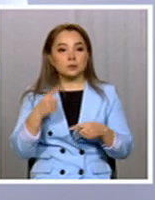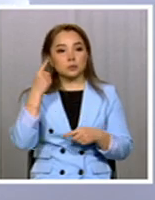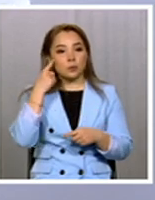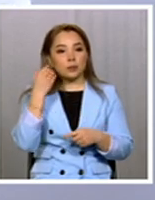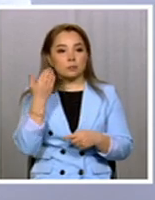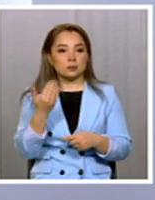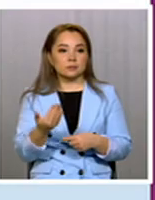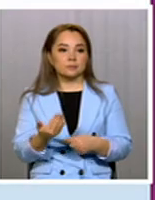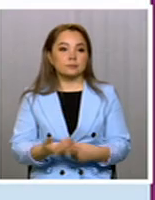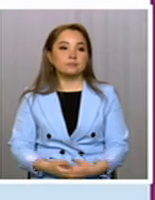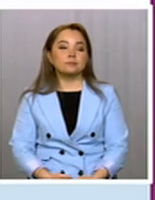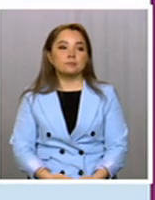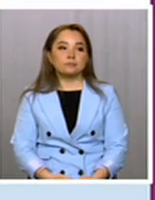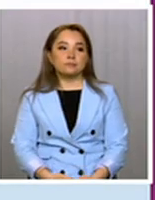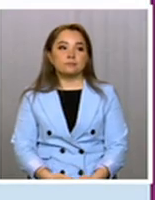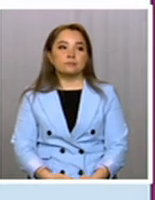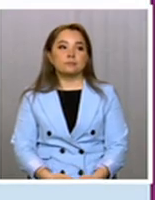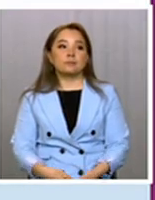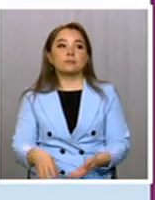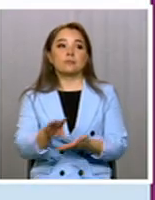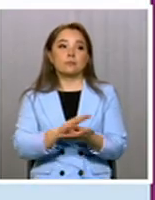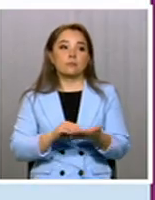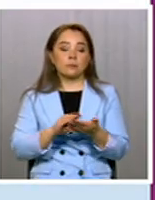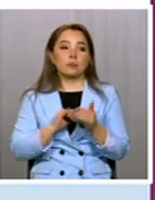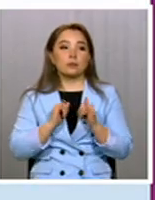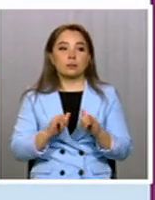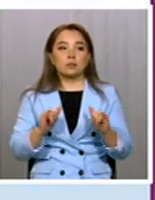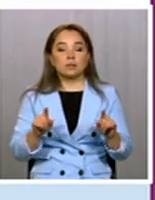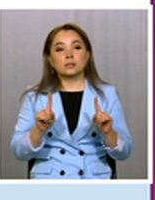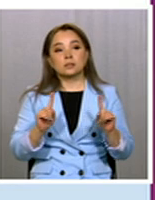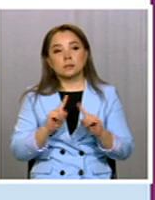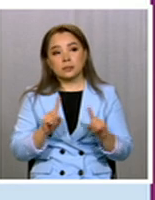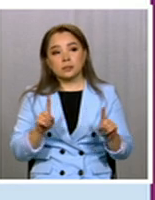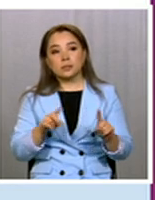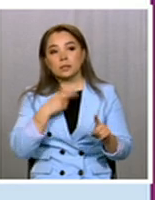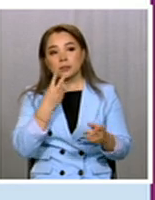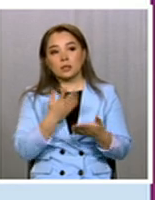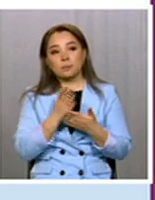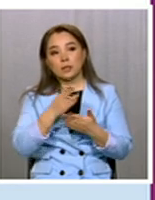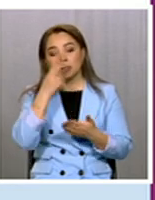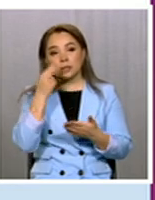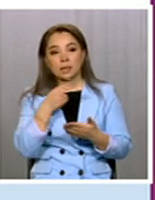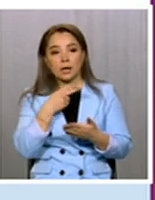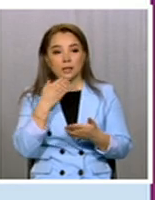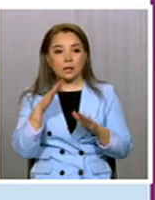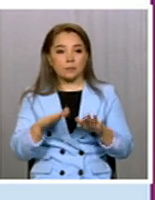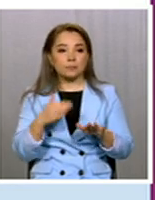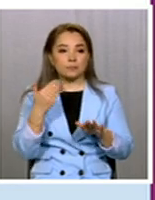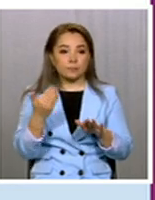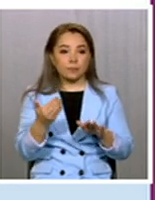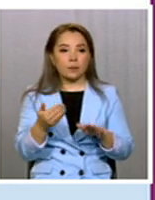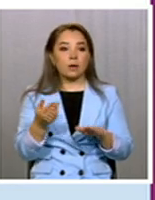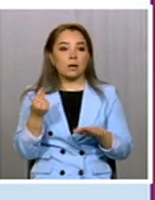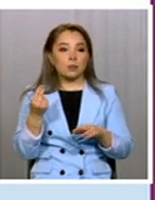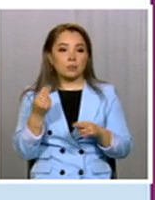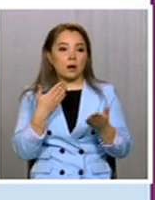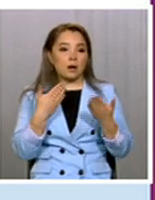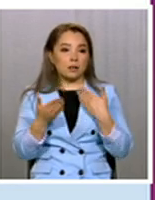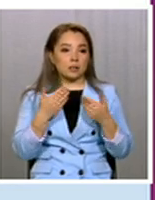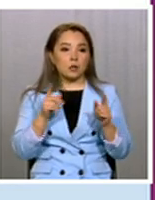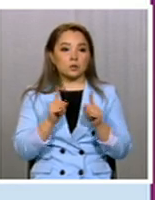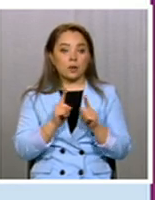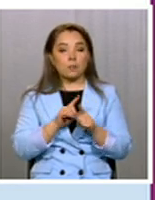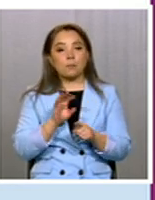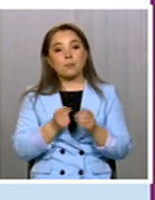ойлаймын. Қайта өрлеу дәуірінің ерекшелігі сол, Италияда капиталистік қатынастардың